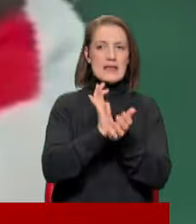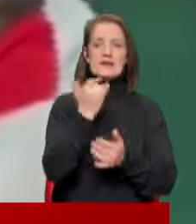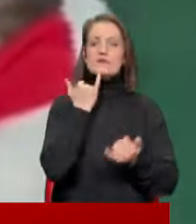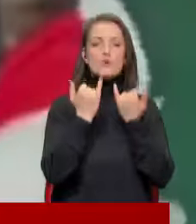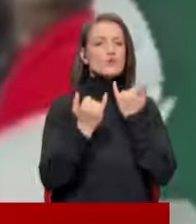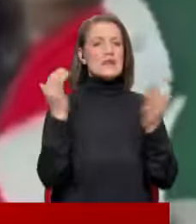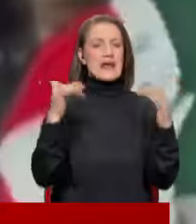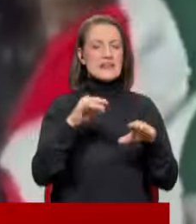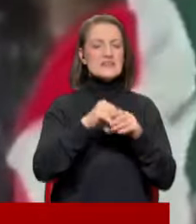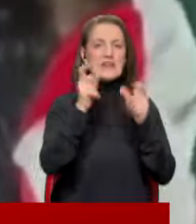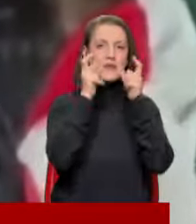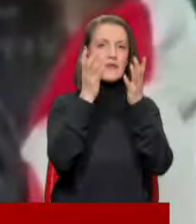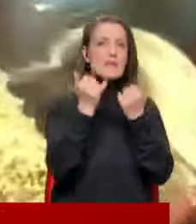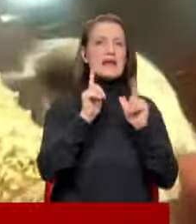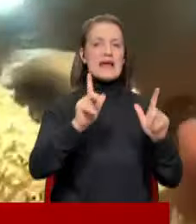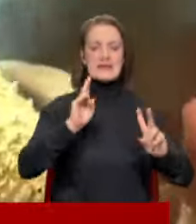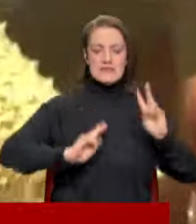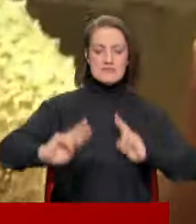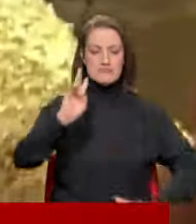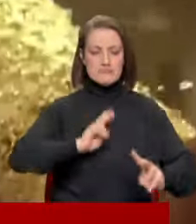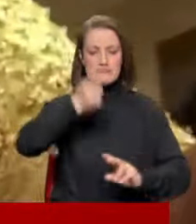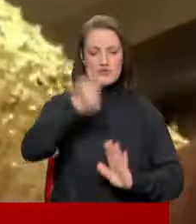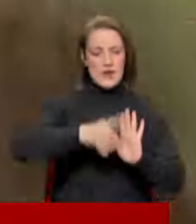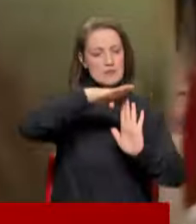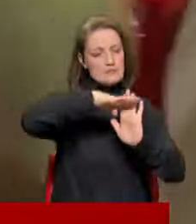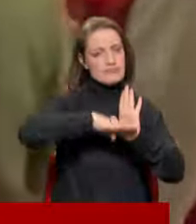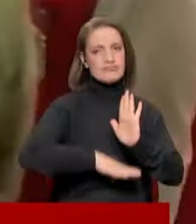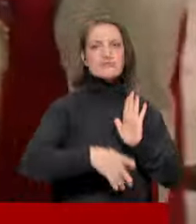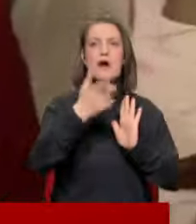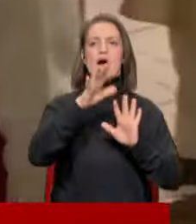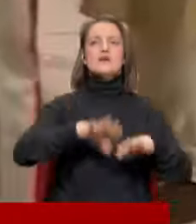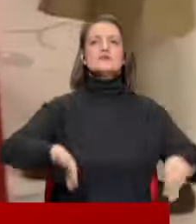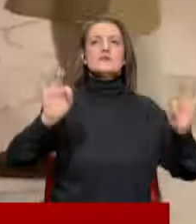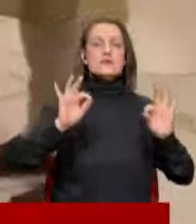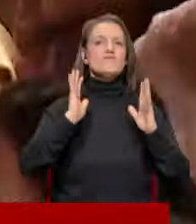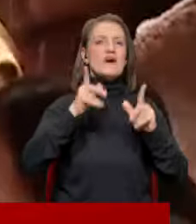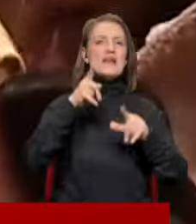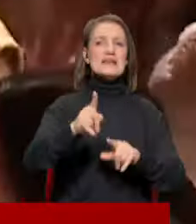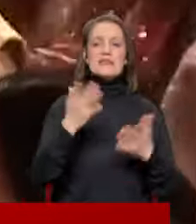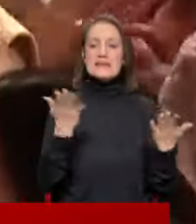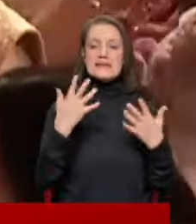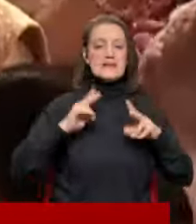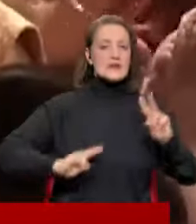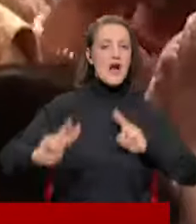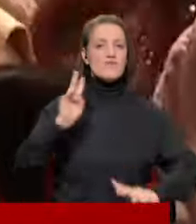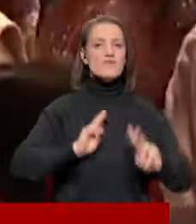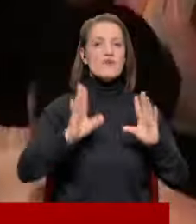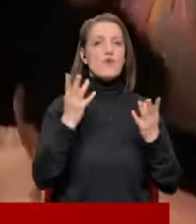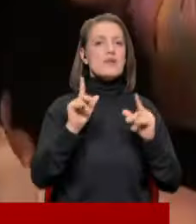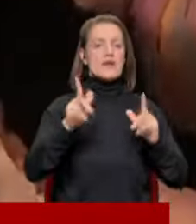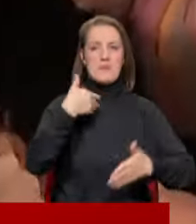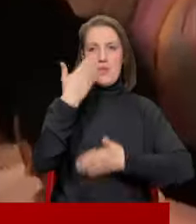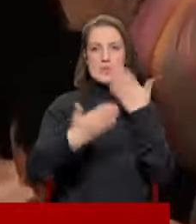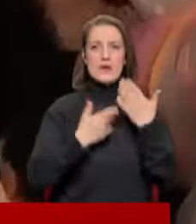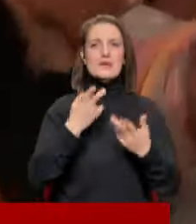yemeyecek almaları gereken giyim kuralları listesi de hazırladı düzenlenecek etkinliklerde nasıl giyilecek anlatıldı